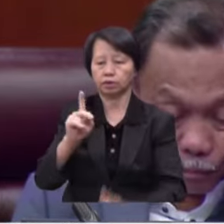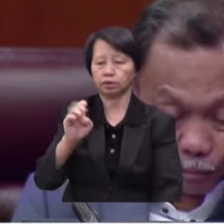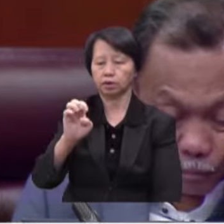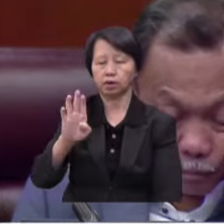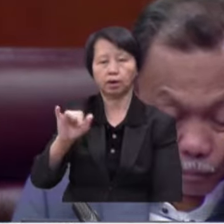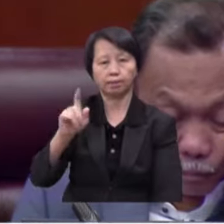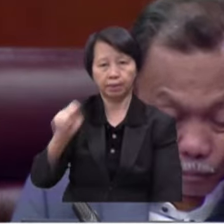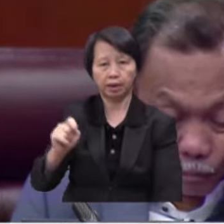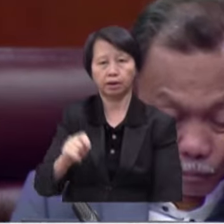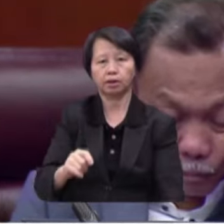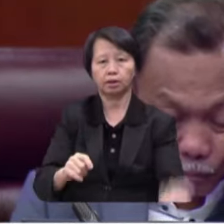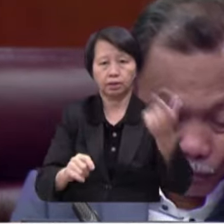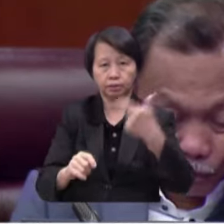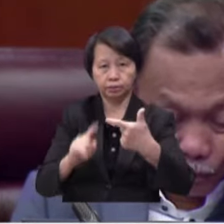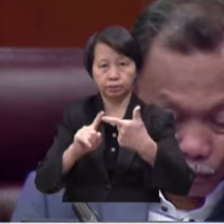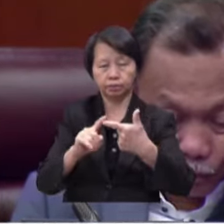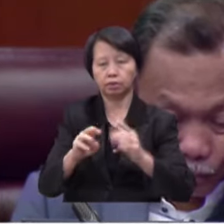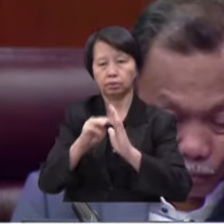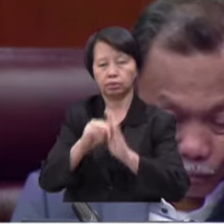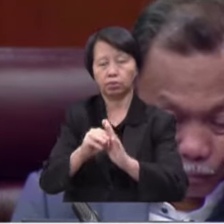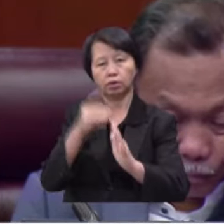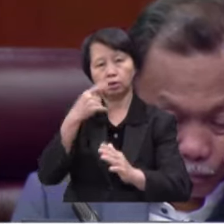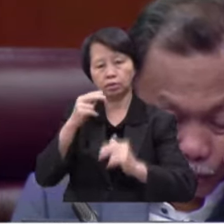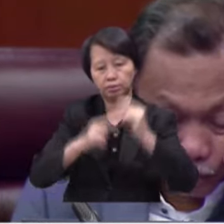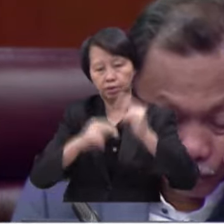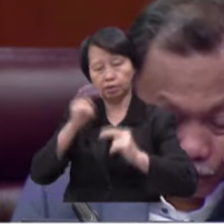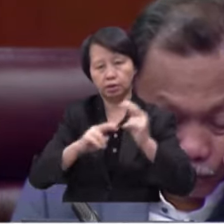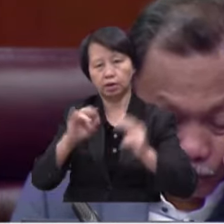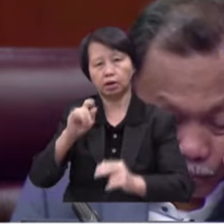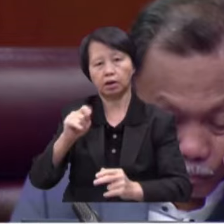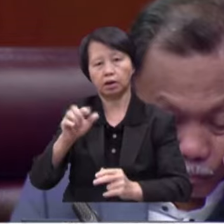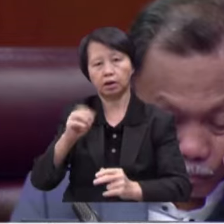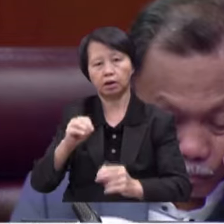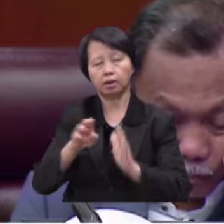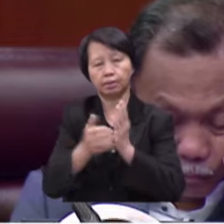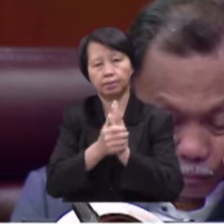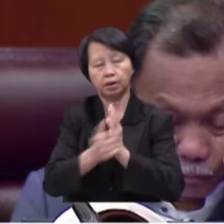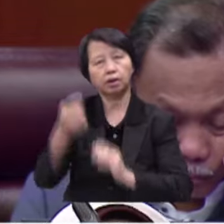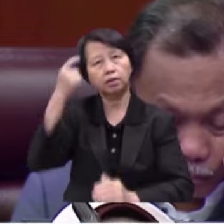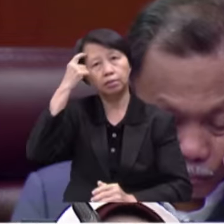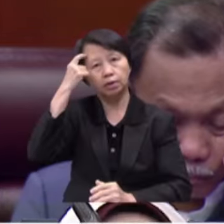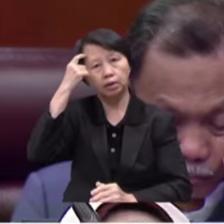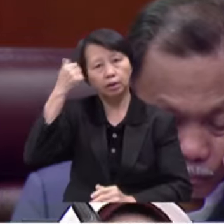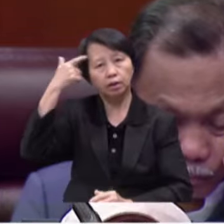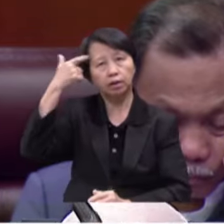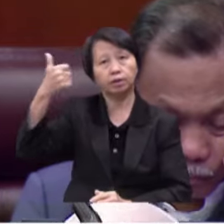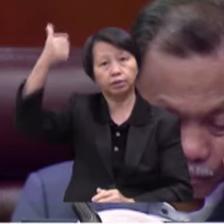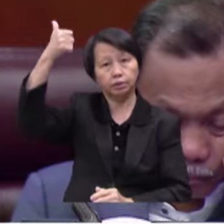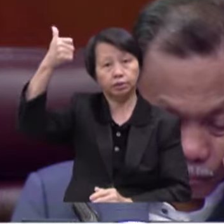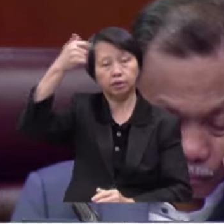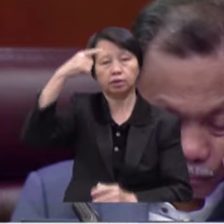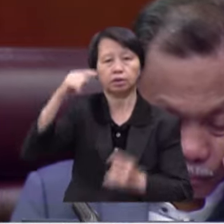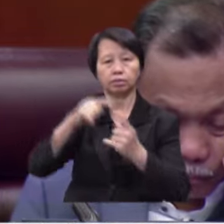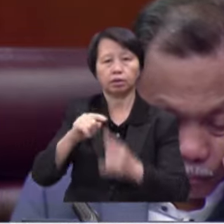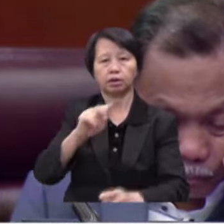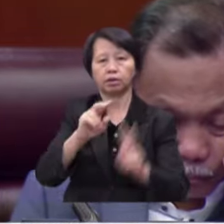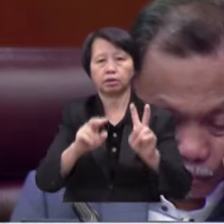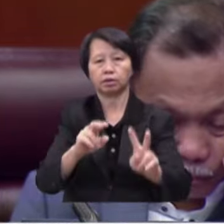kedua menatarkan modul panduan pembinaan item kemahiran berpikir asas tinggi kepada